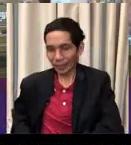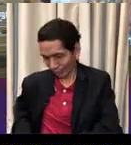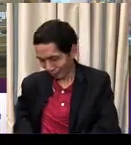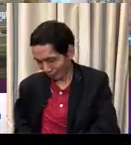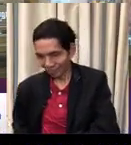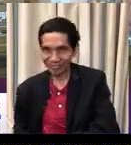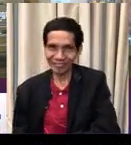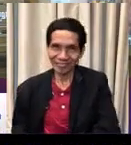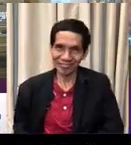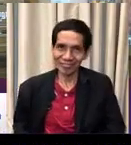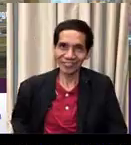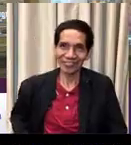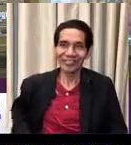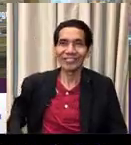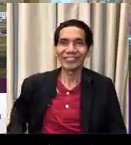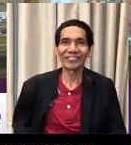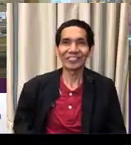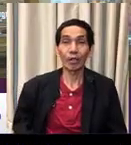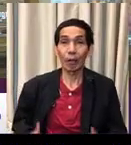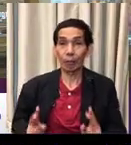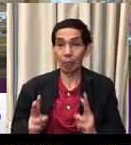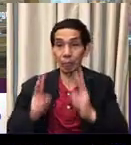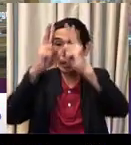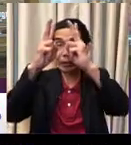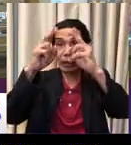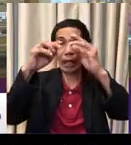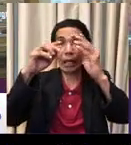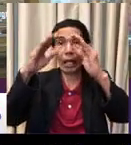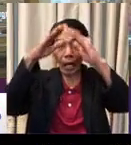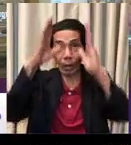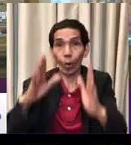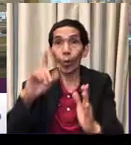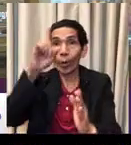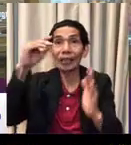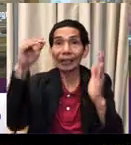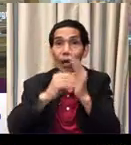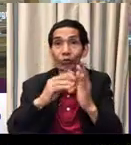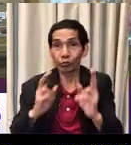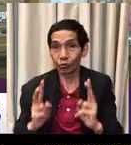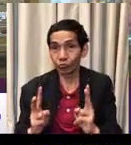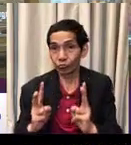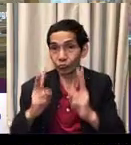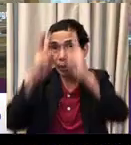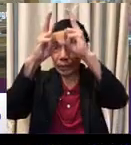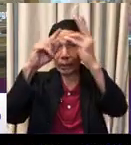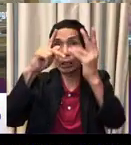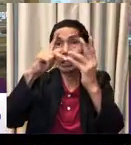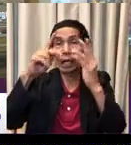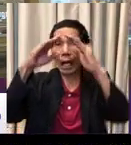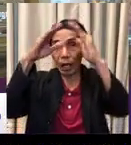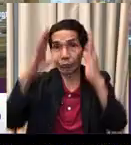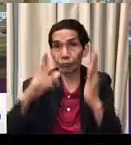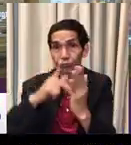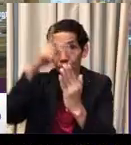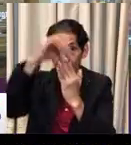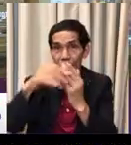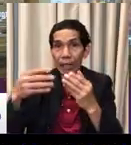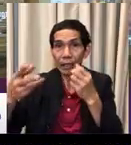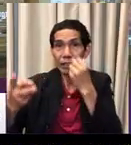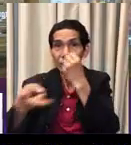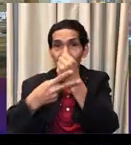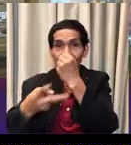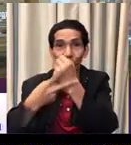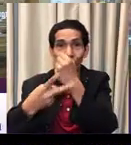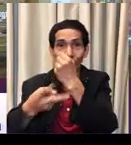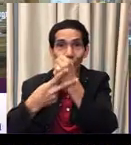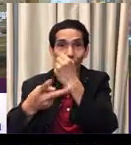Austria. Okay. For vertical housing. Oh, 1,000. Diba? Yan yun. Ipon-ipon